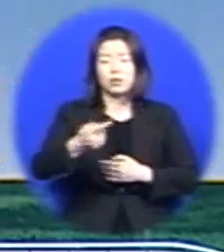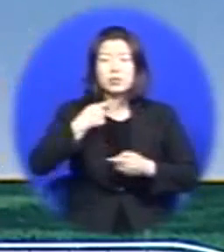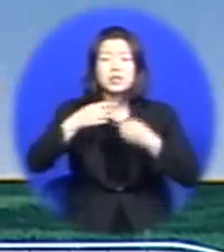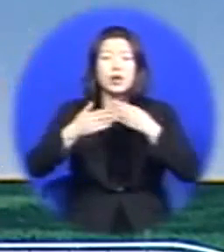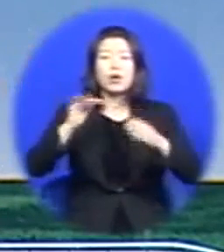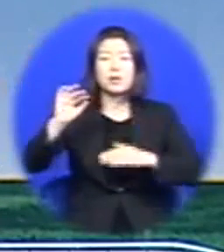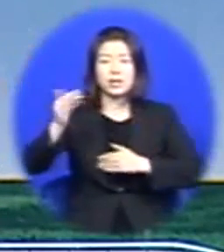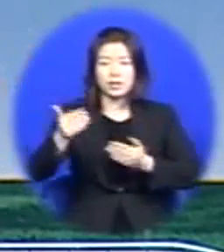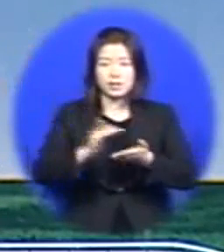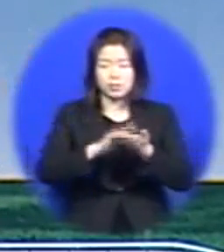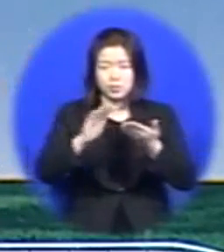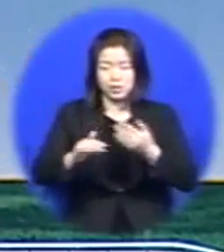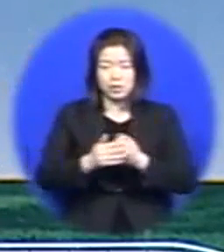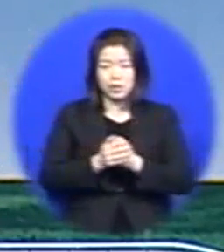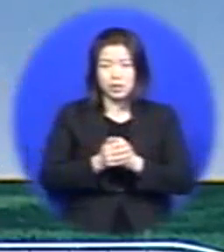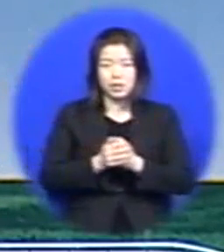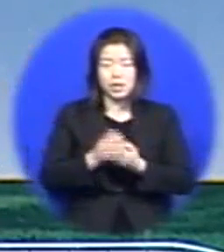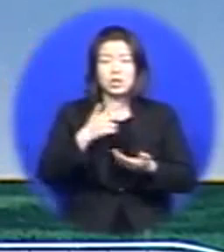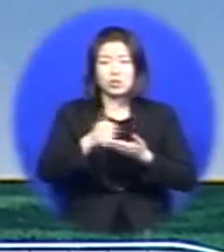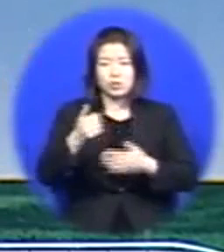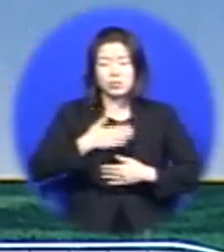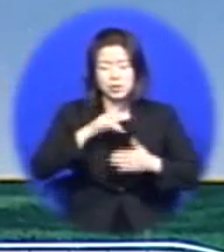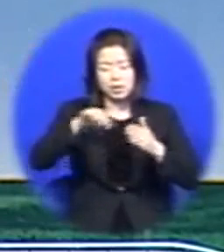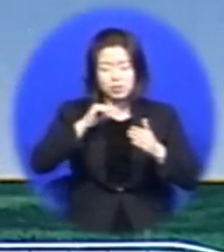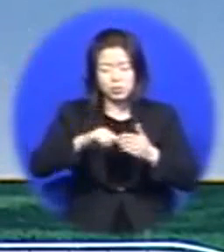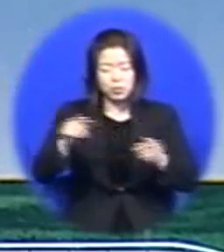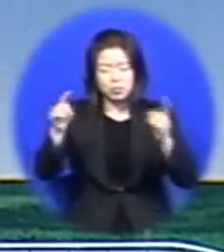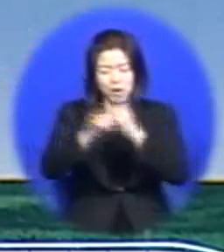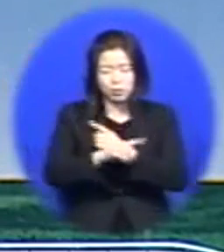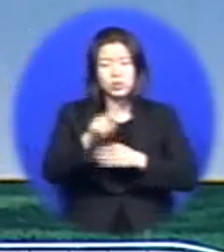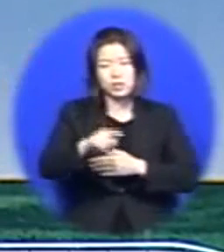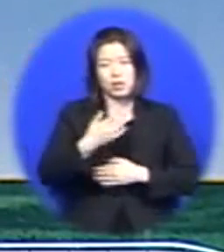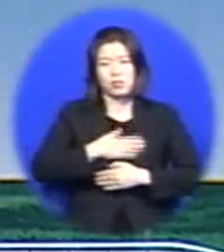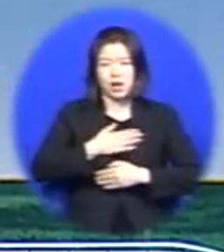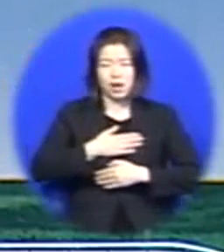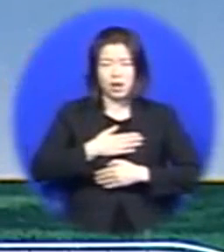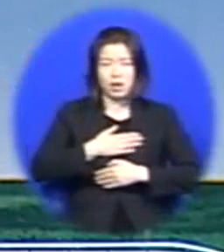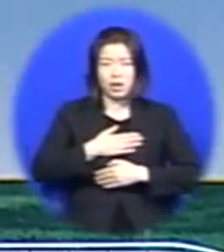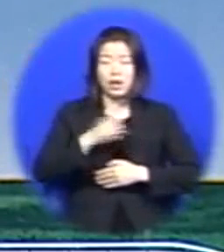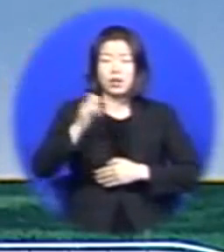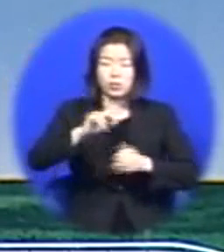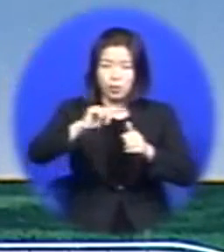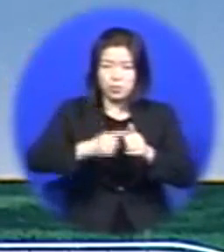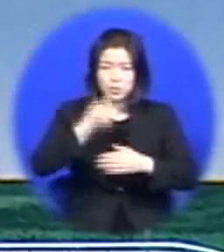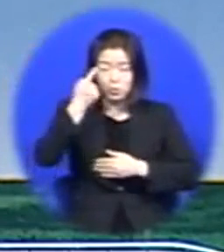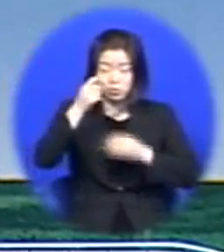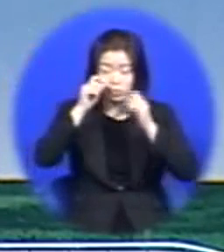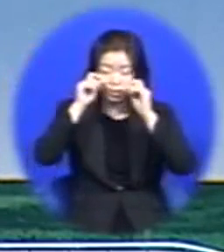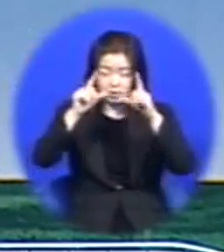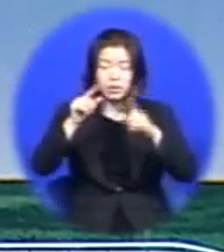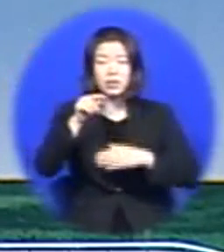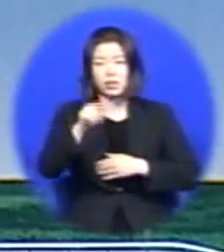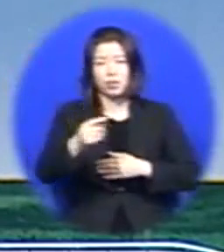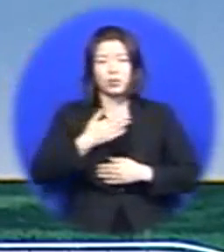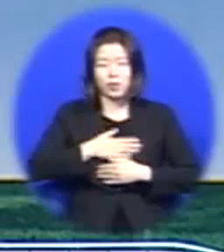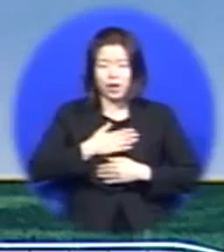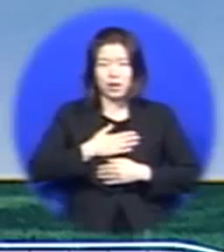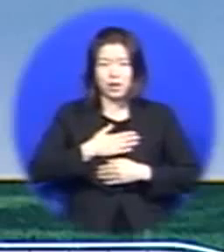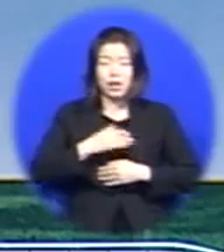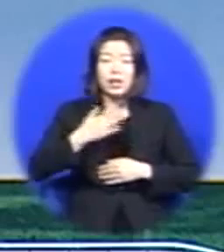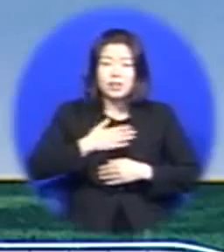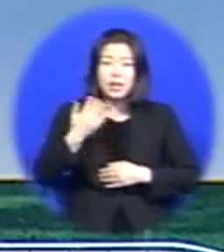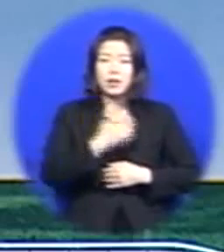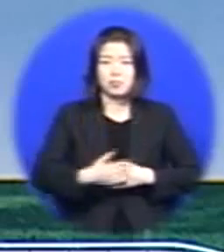됩니다. 주님은 내 속을 바꾸신다는 그리고 비로소 눈이 뜨인다는 것. 내